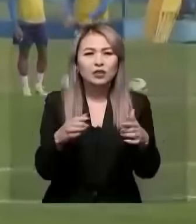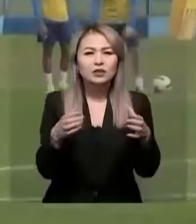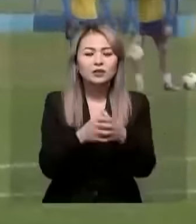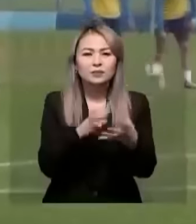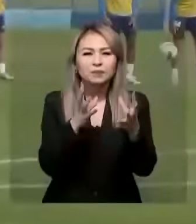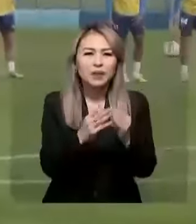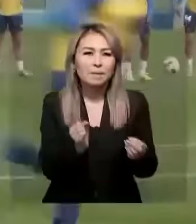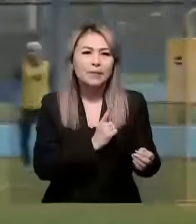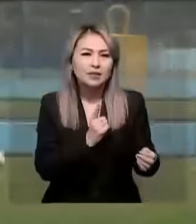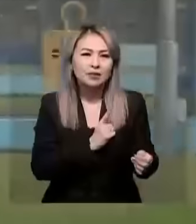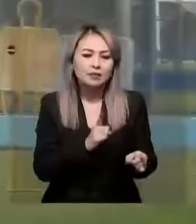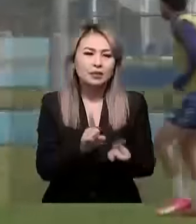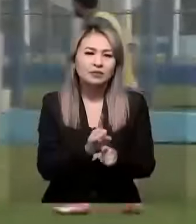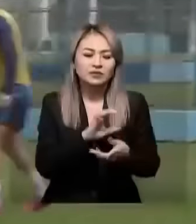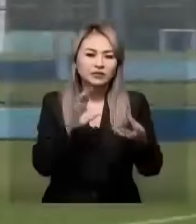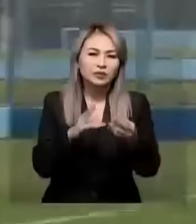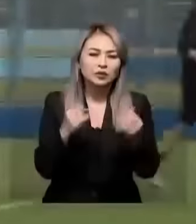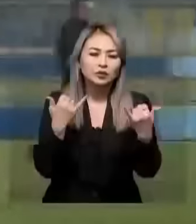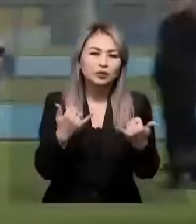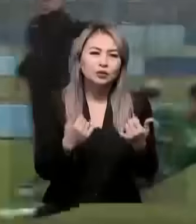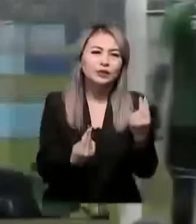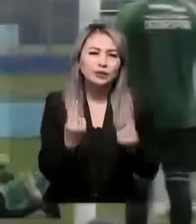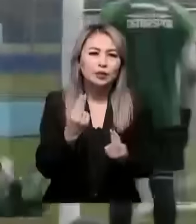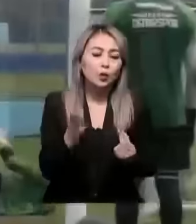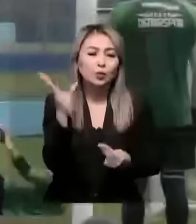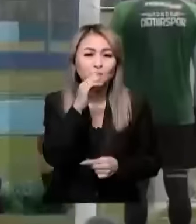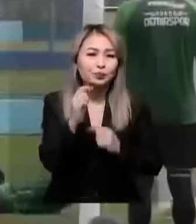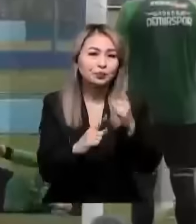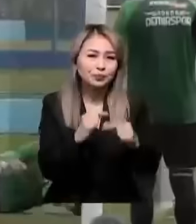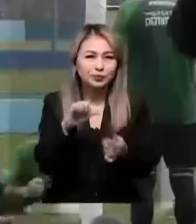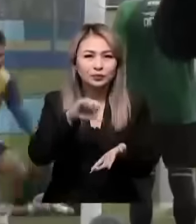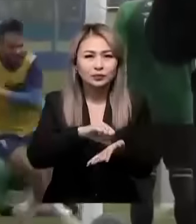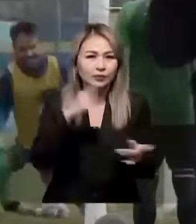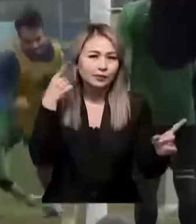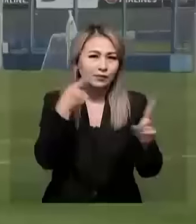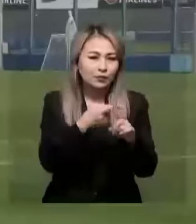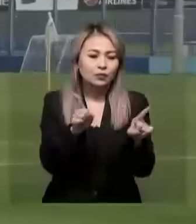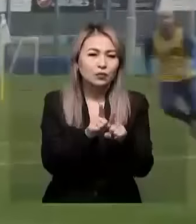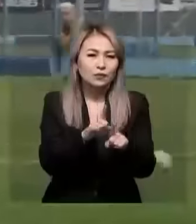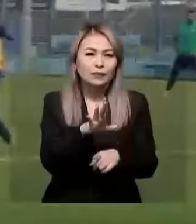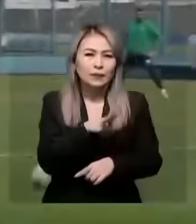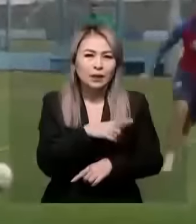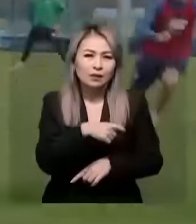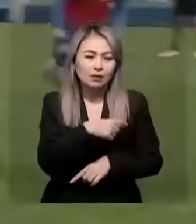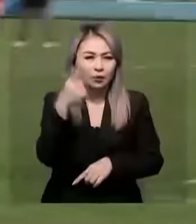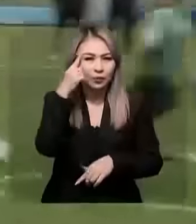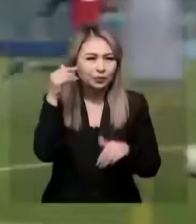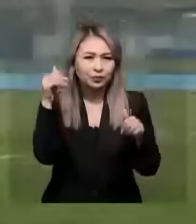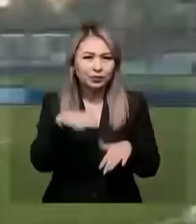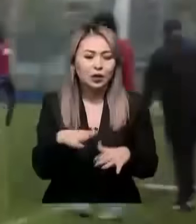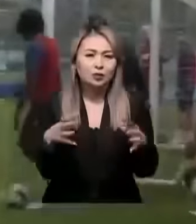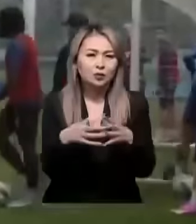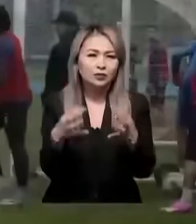дегеннен шеберлігімен көзге түсті. Алғашқы ойынға шығып та үлгерді. Гол да салды. Алайда төреші күмәнді шешім қабылдап,